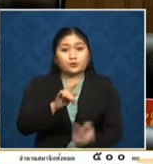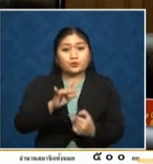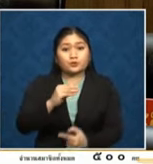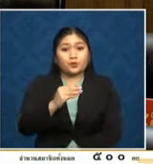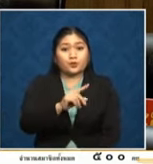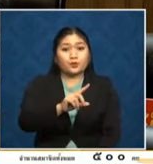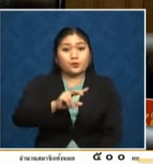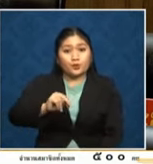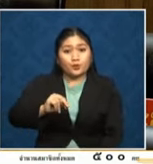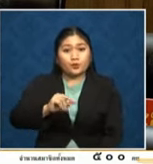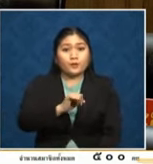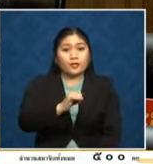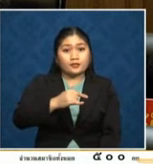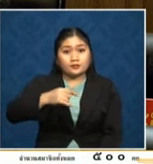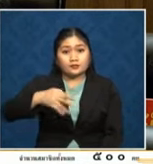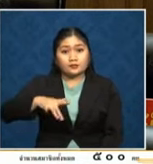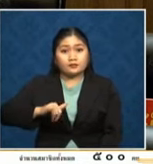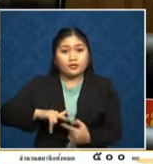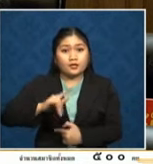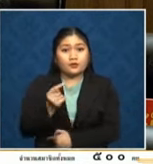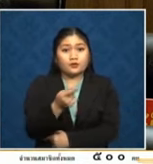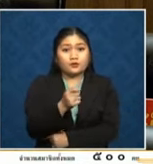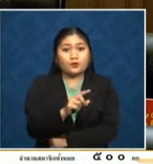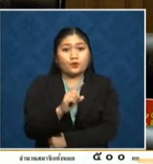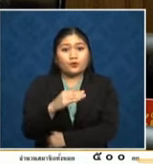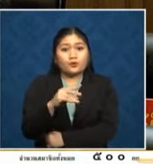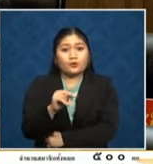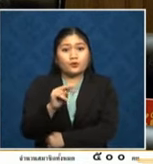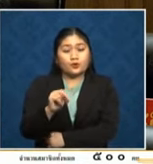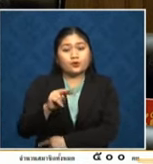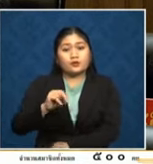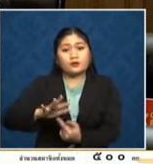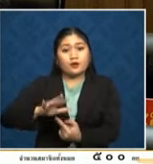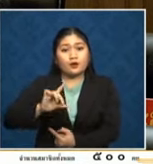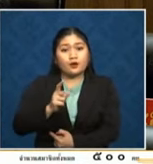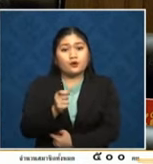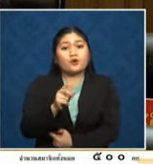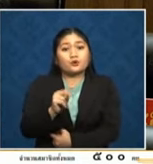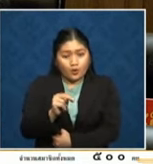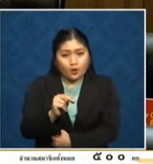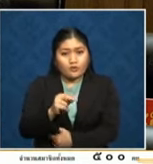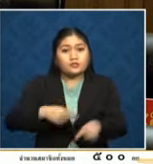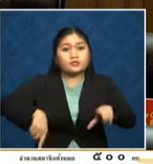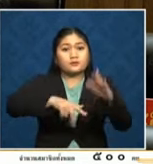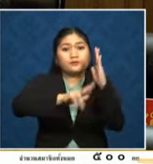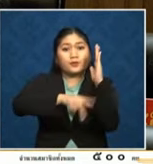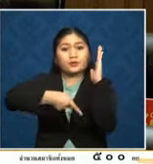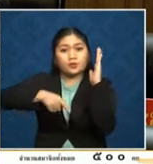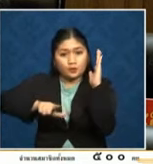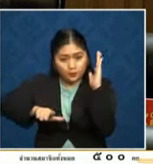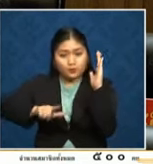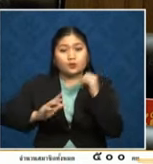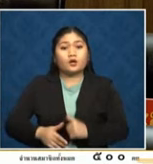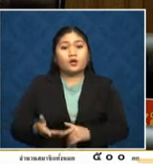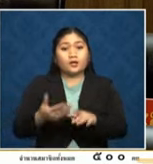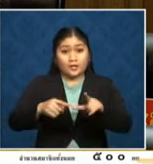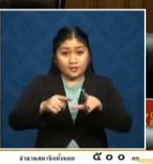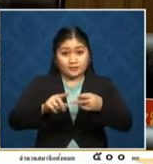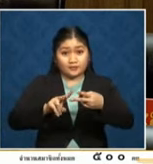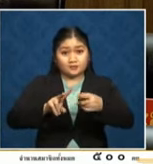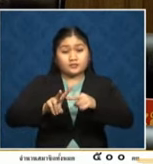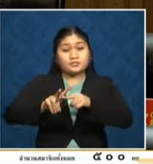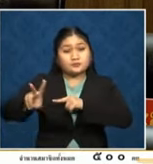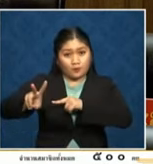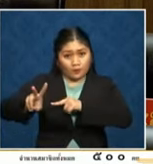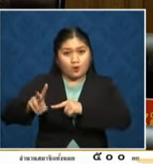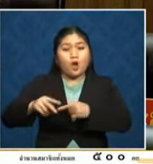านใหญ่บ้านทอนโดนบ้านนาดอนตำบลหานโพอำเภอเขาชัยสนจังหวัดพัทลุงค่ะพื้นที่ที่2นะคะก็คือ